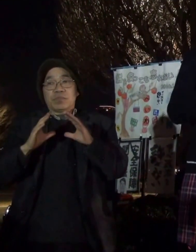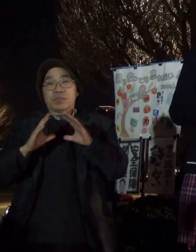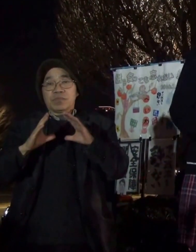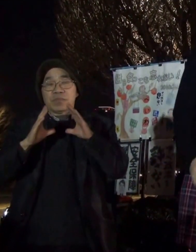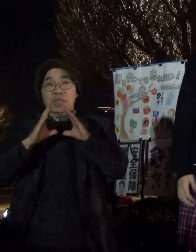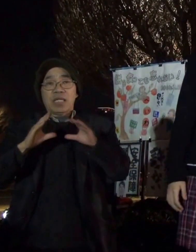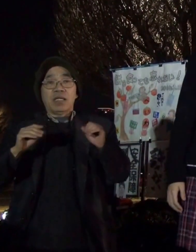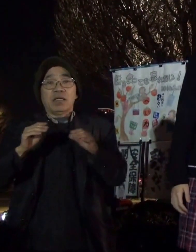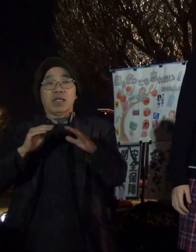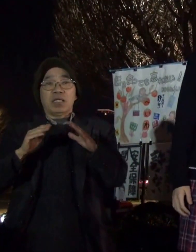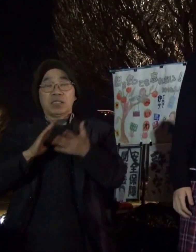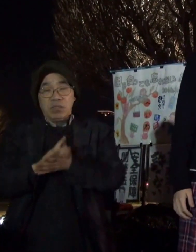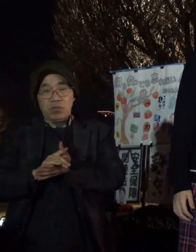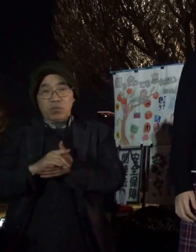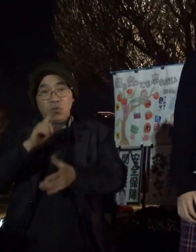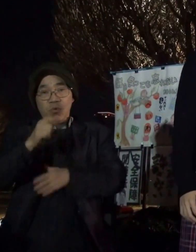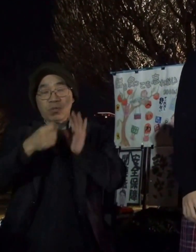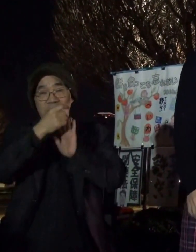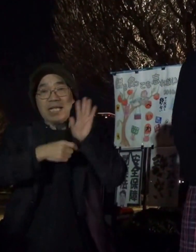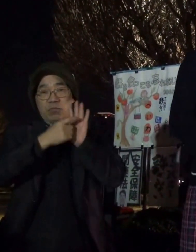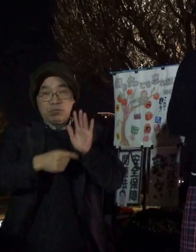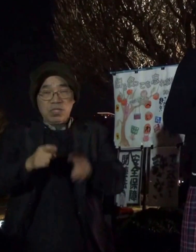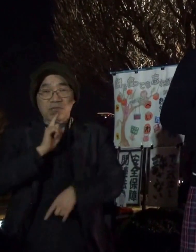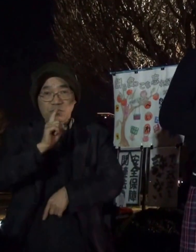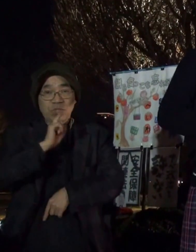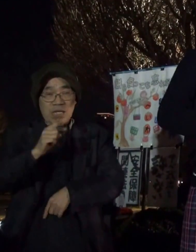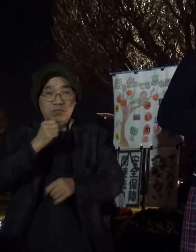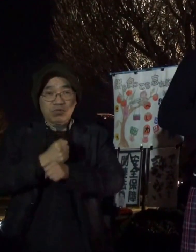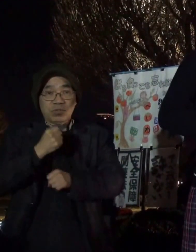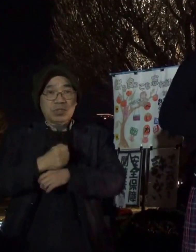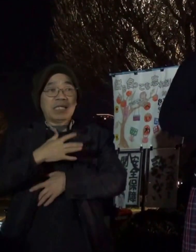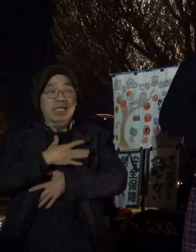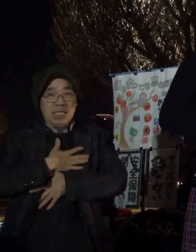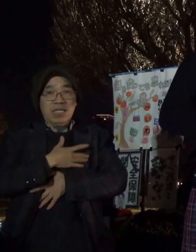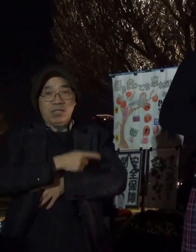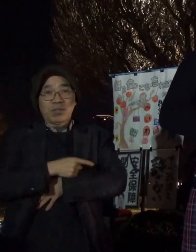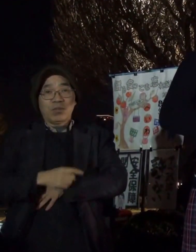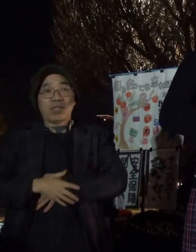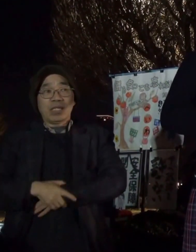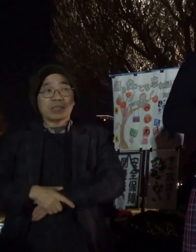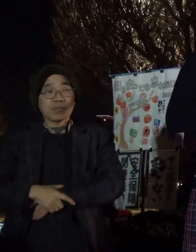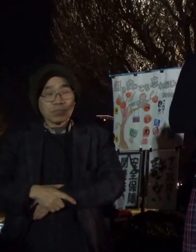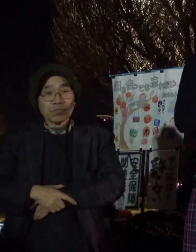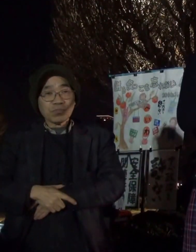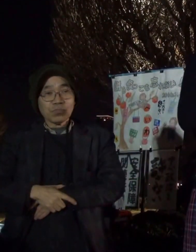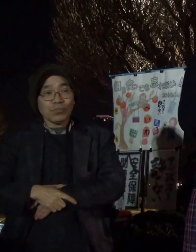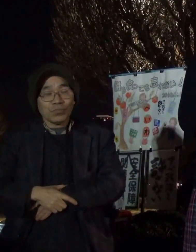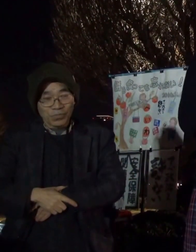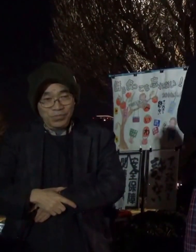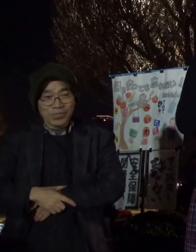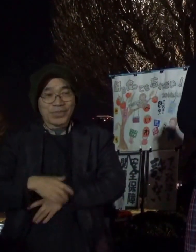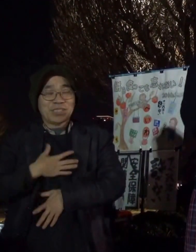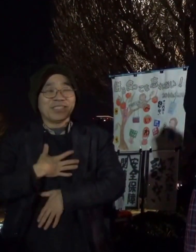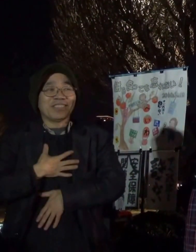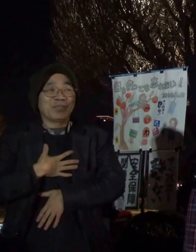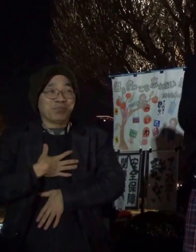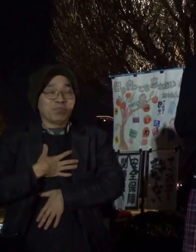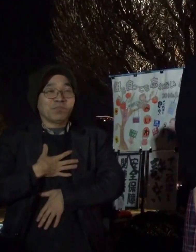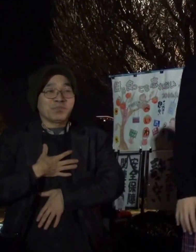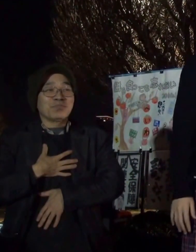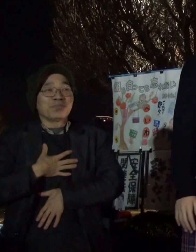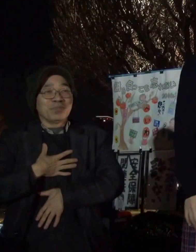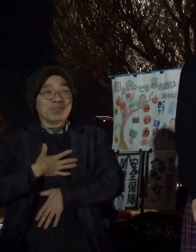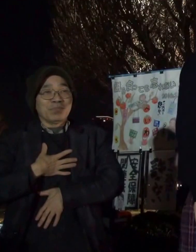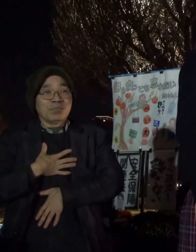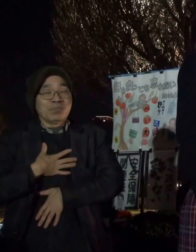、皆さん一緒に歌いましょう。お願いします。 うん、目標は紅白出場ですよね。 20万枚